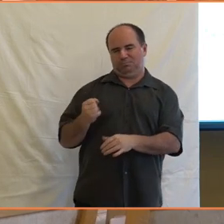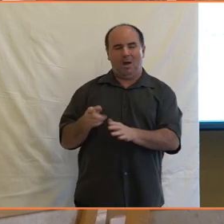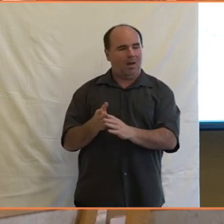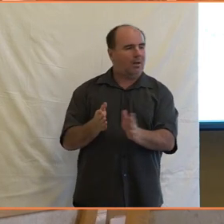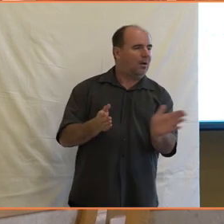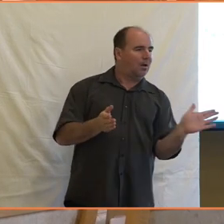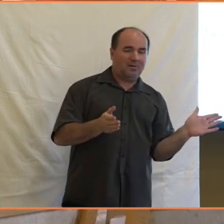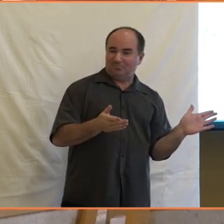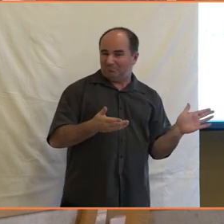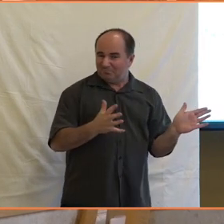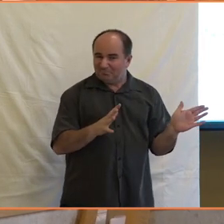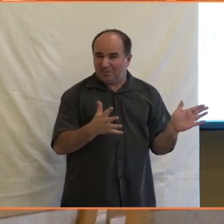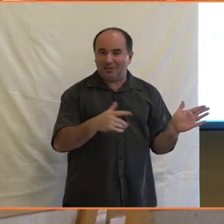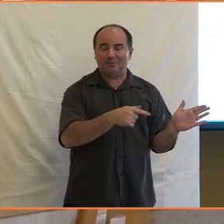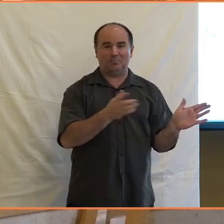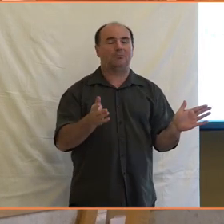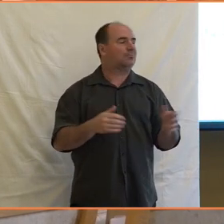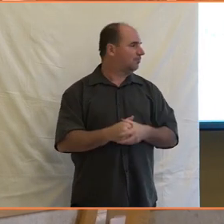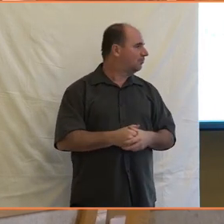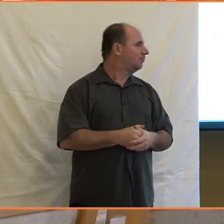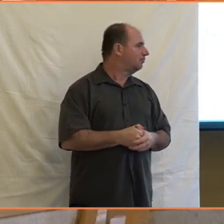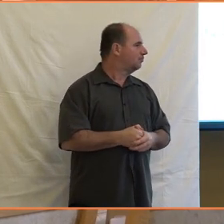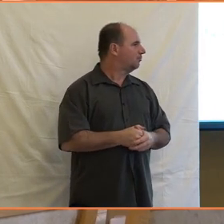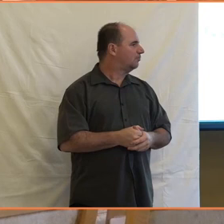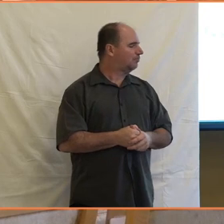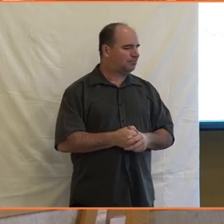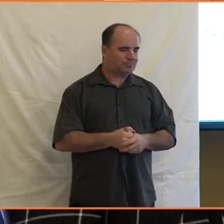ve společnosti nemá tak moc silnou vazbu.